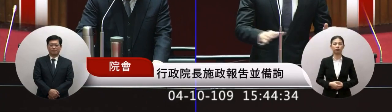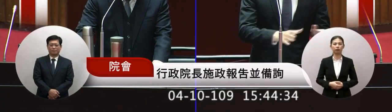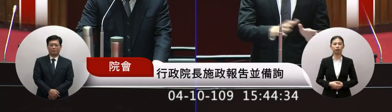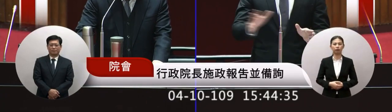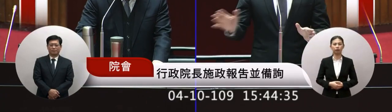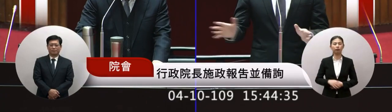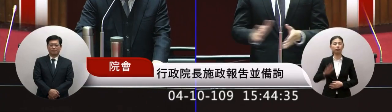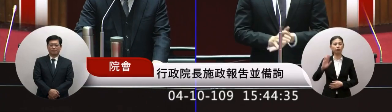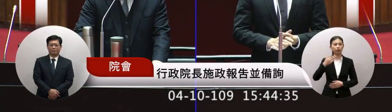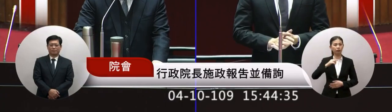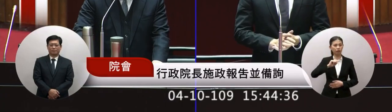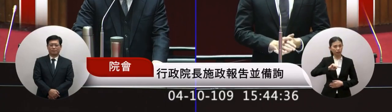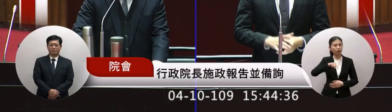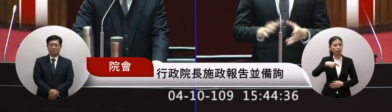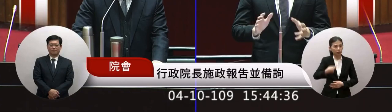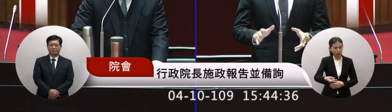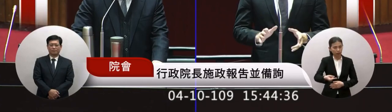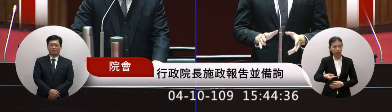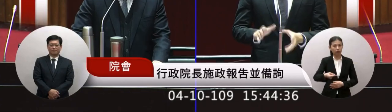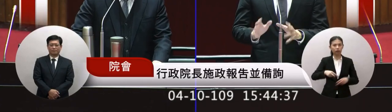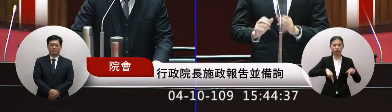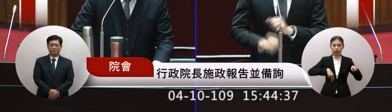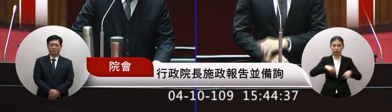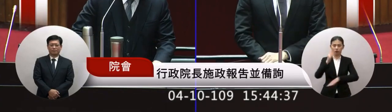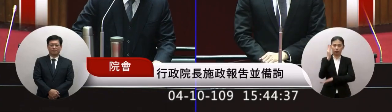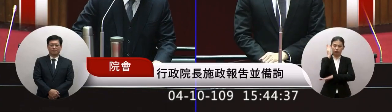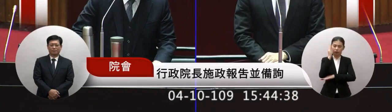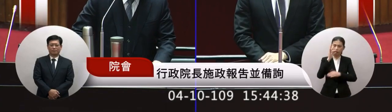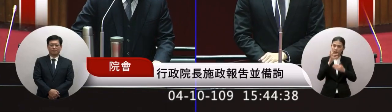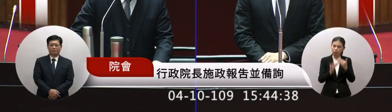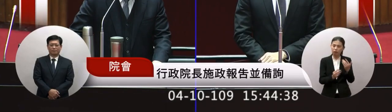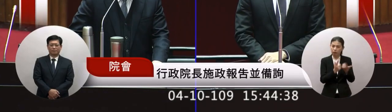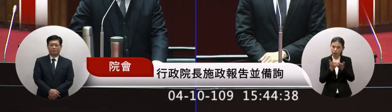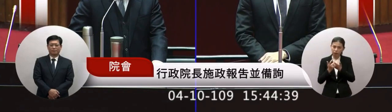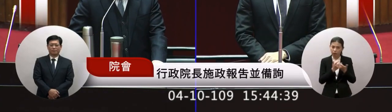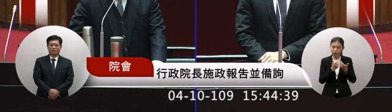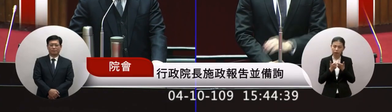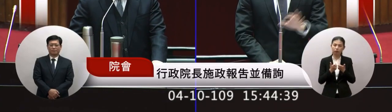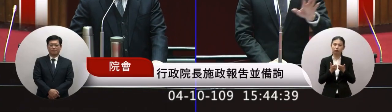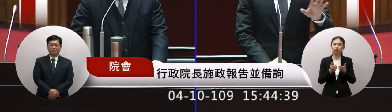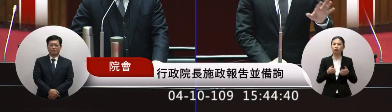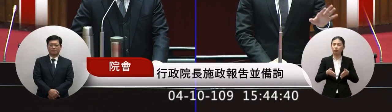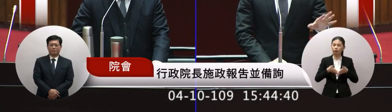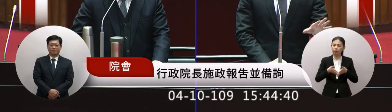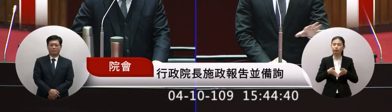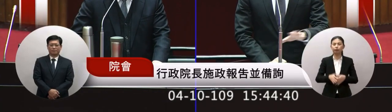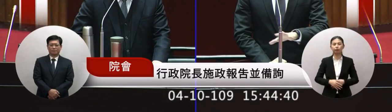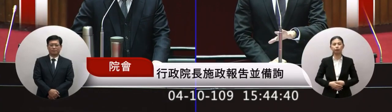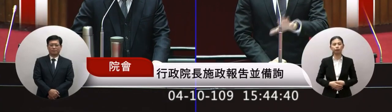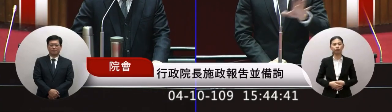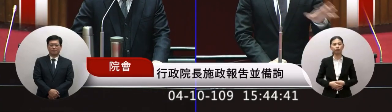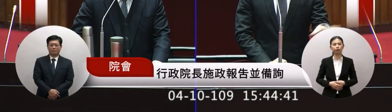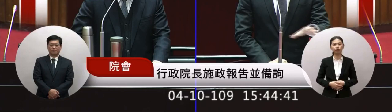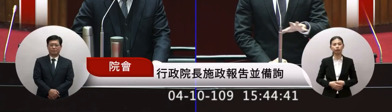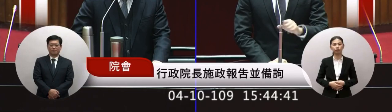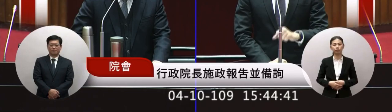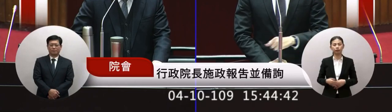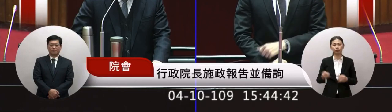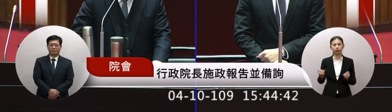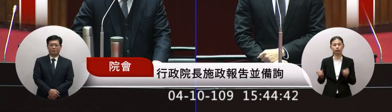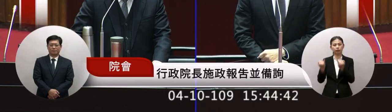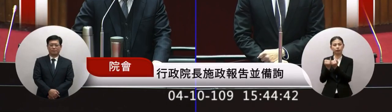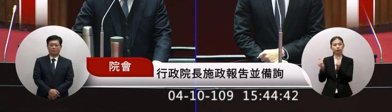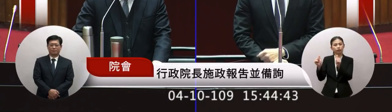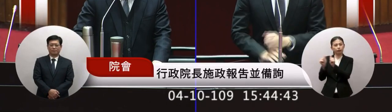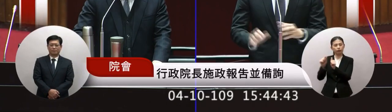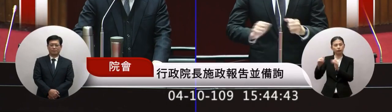这个刷落来吼，有一挂这个行政配套的一挂措施吼，其实。即咱遮个同婚的遮个家庭